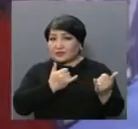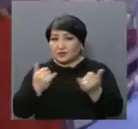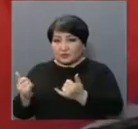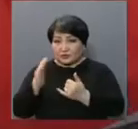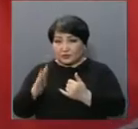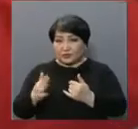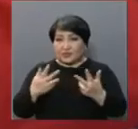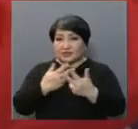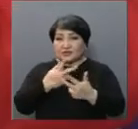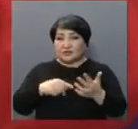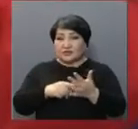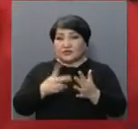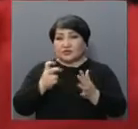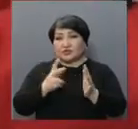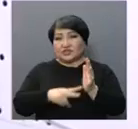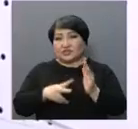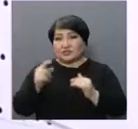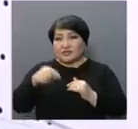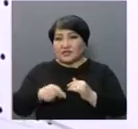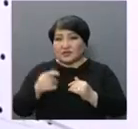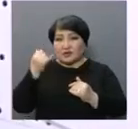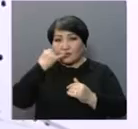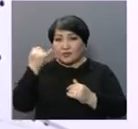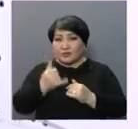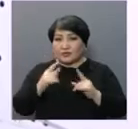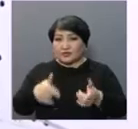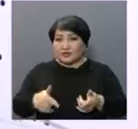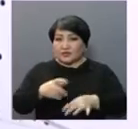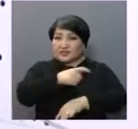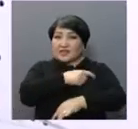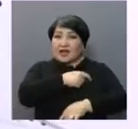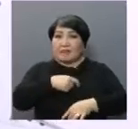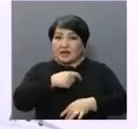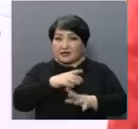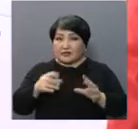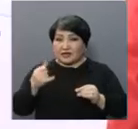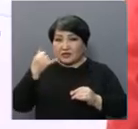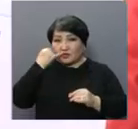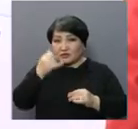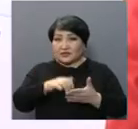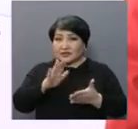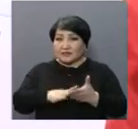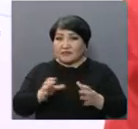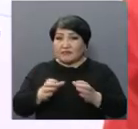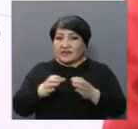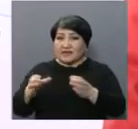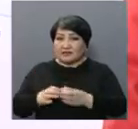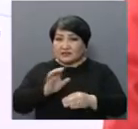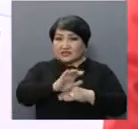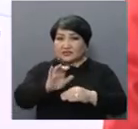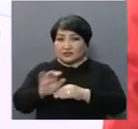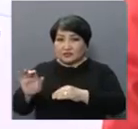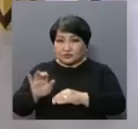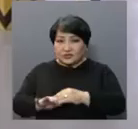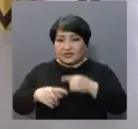жуық қоңырау келіп түседі. Небәрі 18 оператор барлық қоңырауларды тіркеп, бригаданы жөнелтіп отыруда. Айта кетейік, келер жылдан